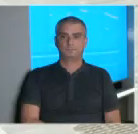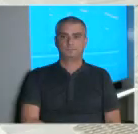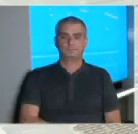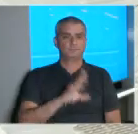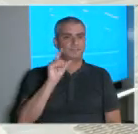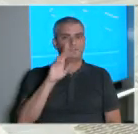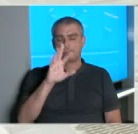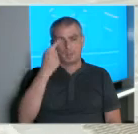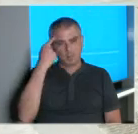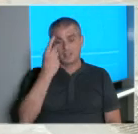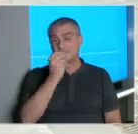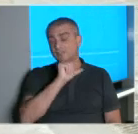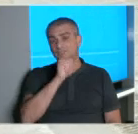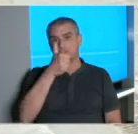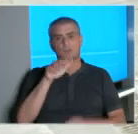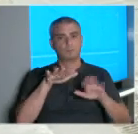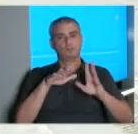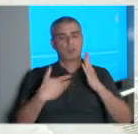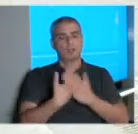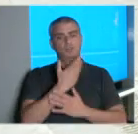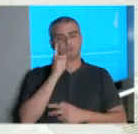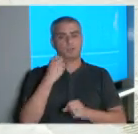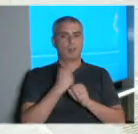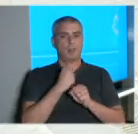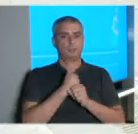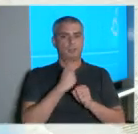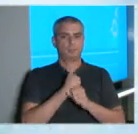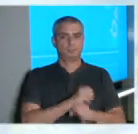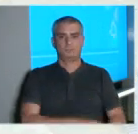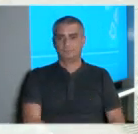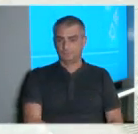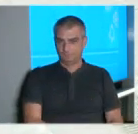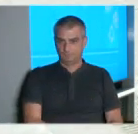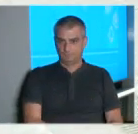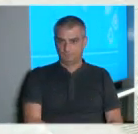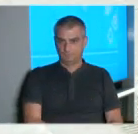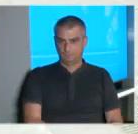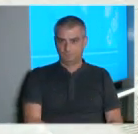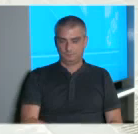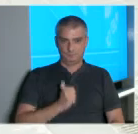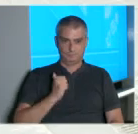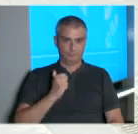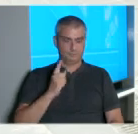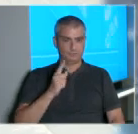דוד, מה לדעתך הדבר הראשון שהממשלה החדשה תצטרך לעשות? תודה, יש